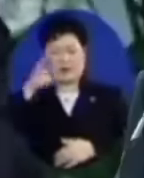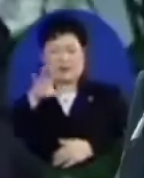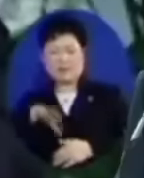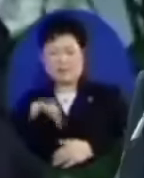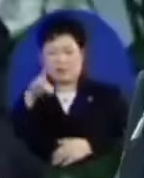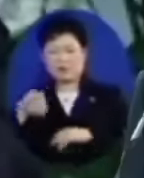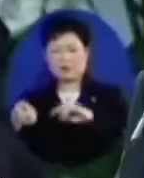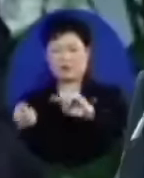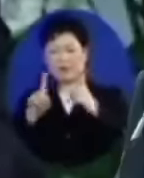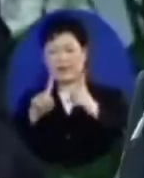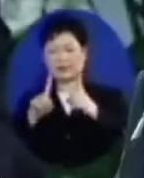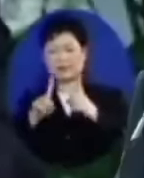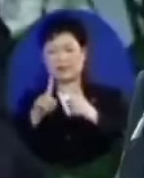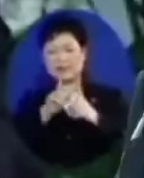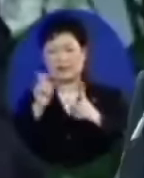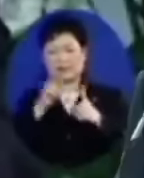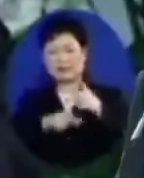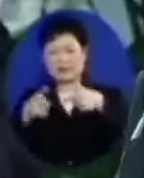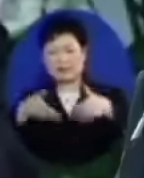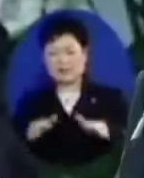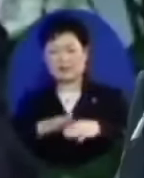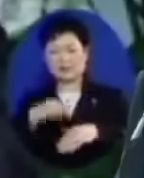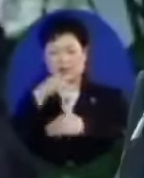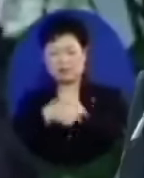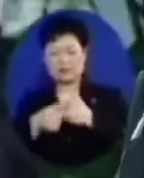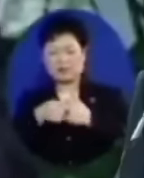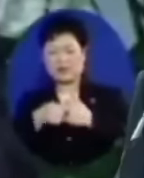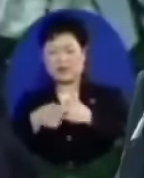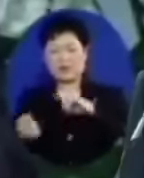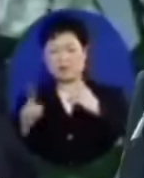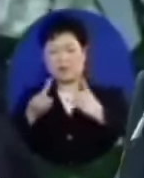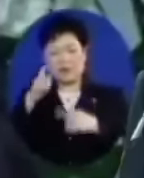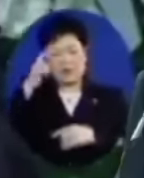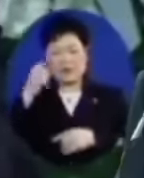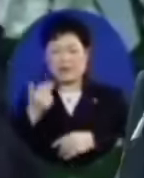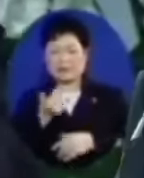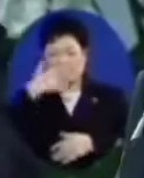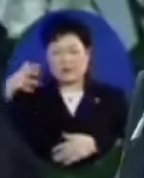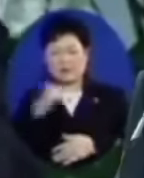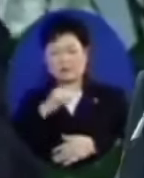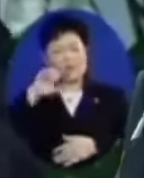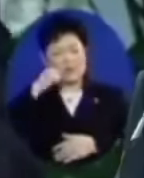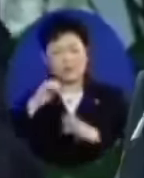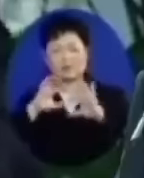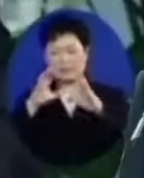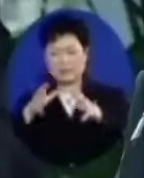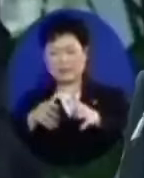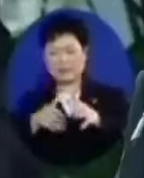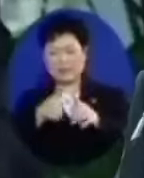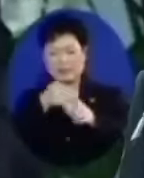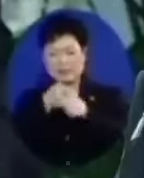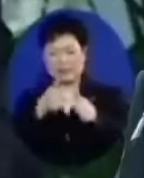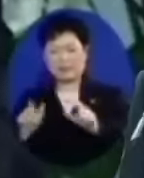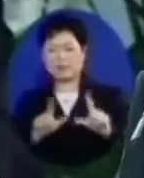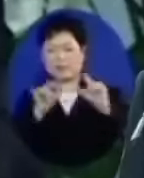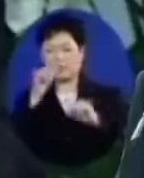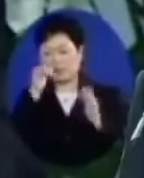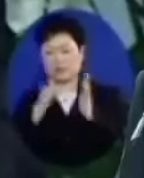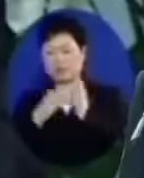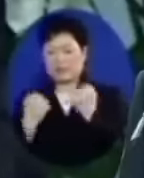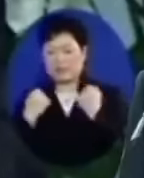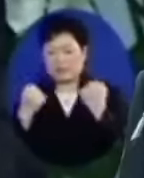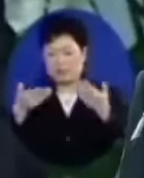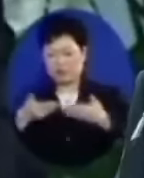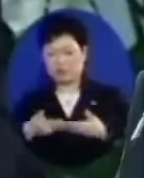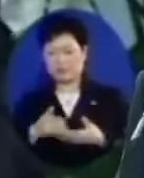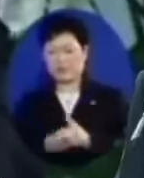부활해서 중생을 하게 되고 육체가 부활의 생명을 얻어서 이 어려운 세상에 승리하게 살 수 있도록 힘을